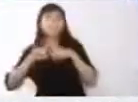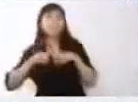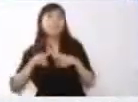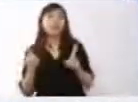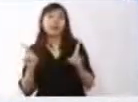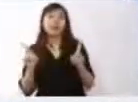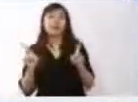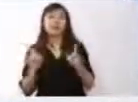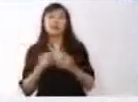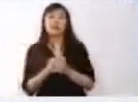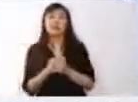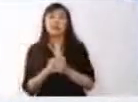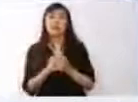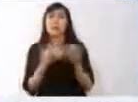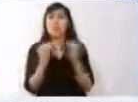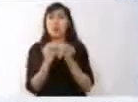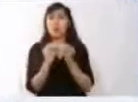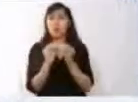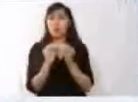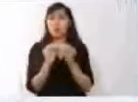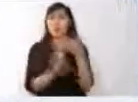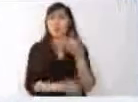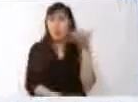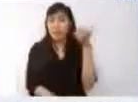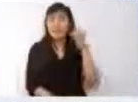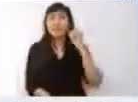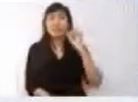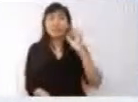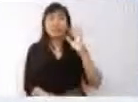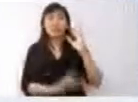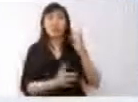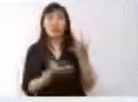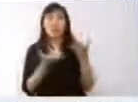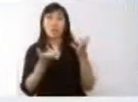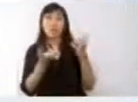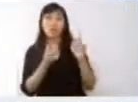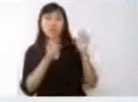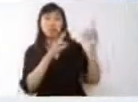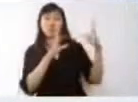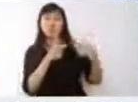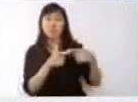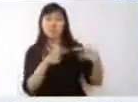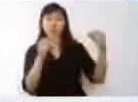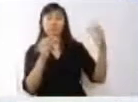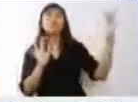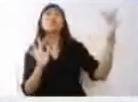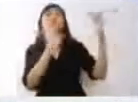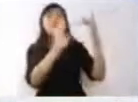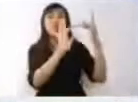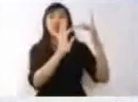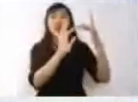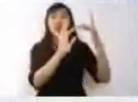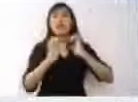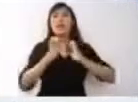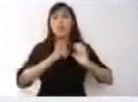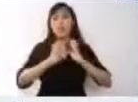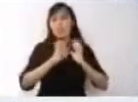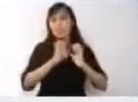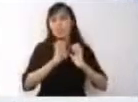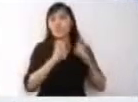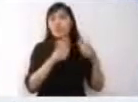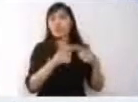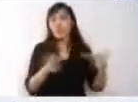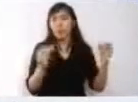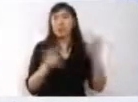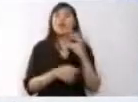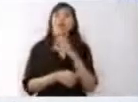Simula po noong July, bumababa na po yung dami ng mga naitatanong kaso ng COVID-19 sa Japan. Ano po ba yung